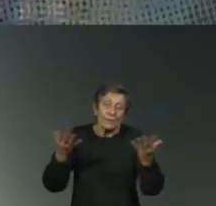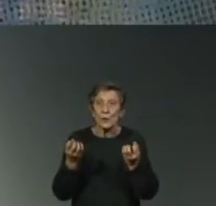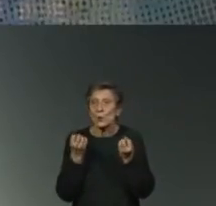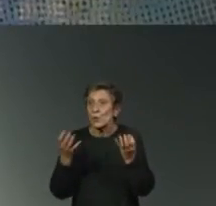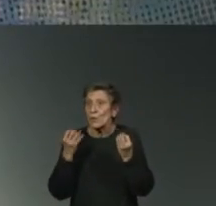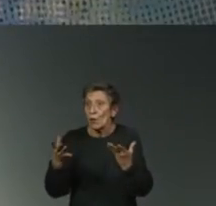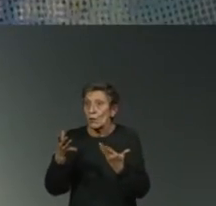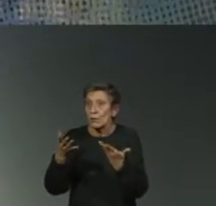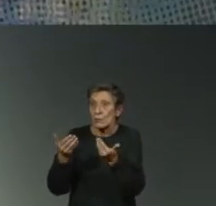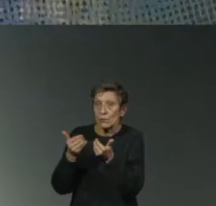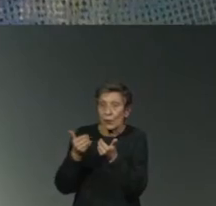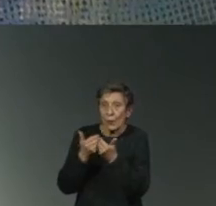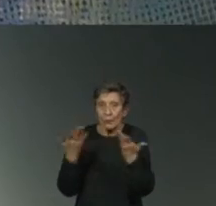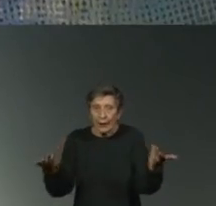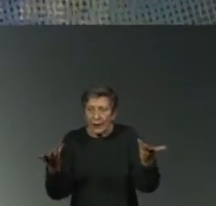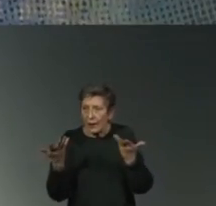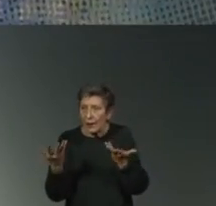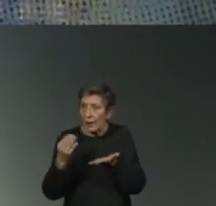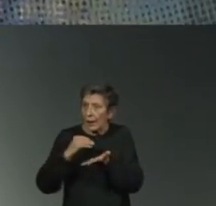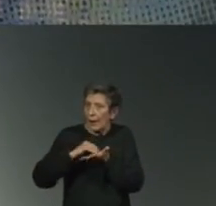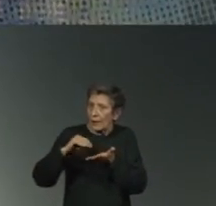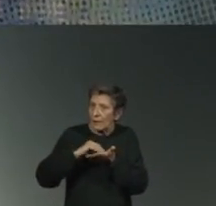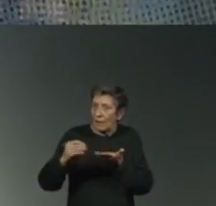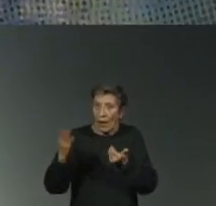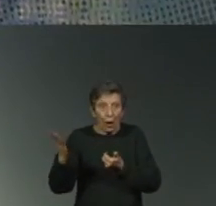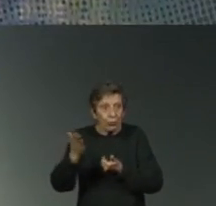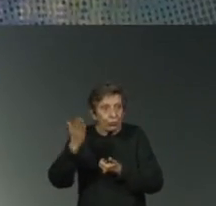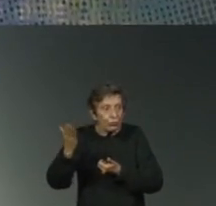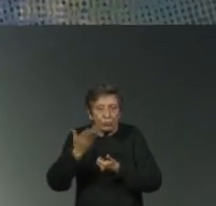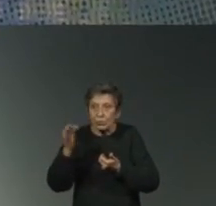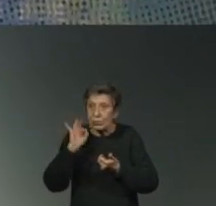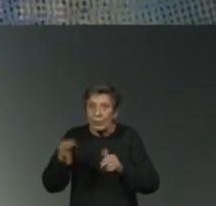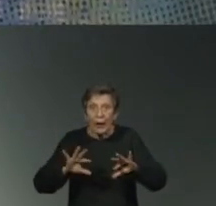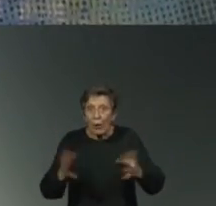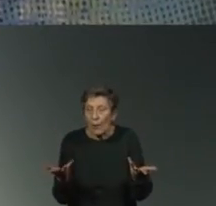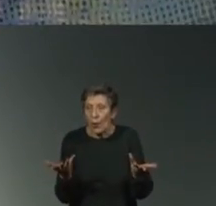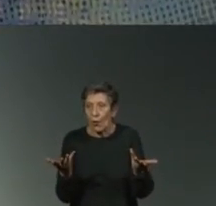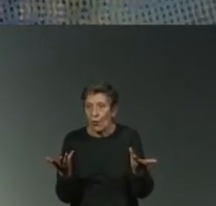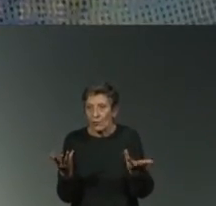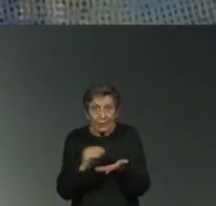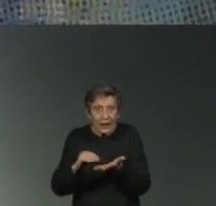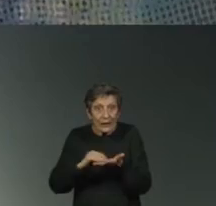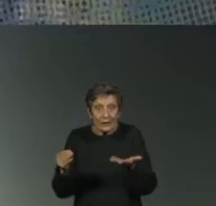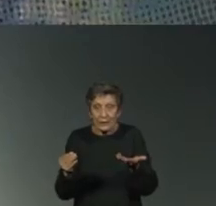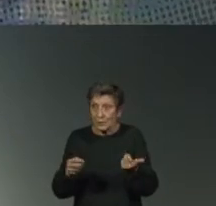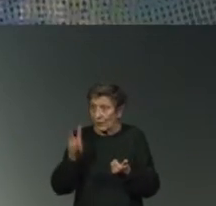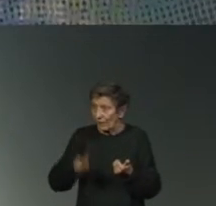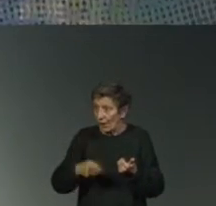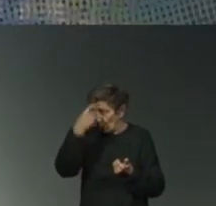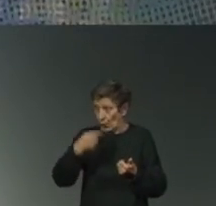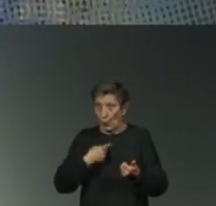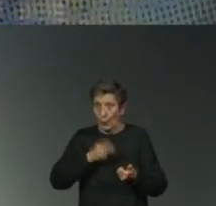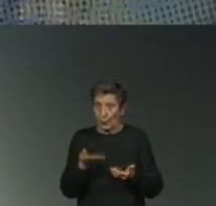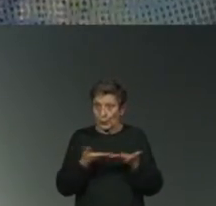dit « Mais Sarah Suzanne Écrivain est un livre d'une grande virtuosité, comment avez-vous fait ?» Ben, d'une certaine façon, c'est plus simple pour moi d'écrire un